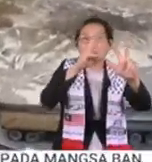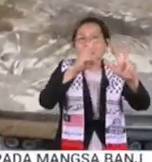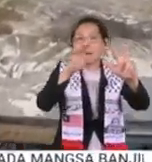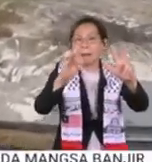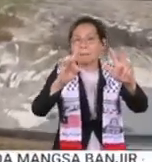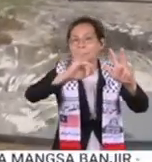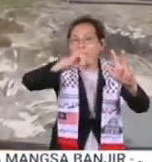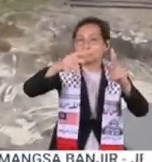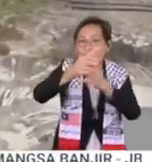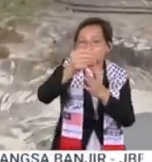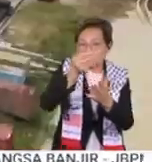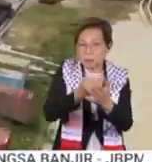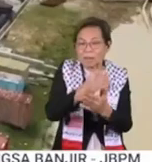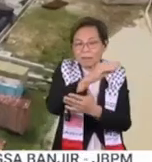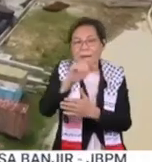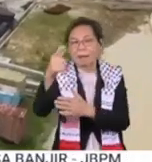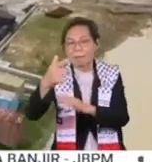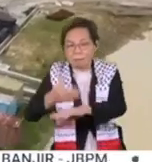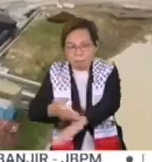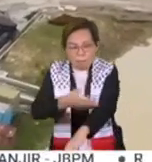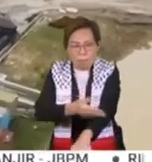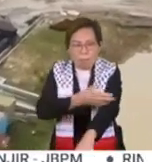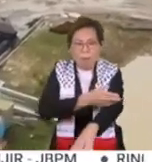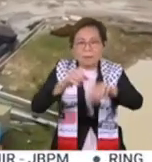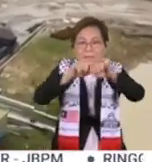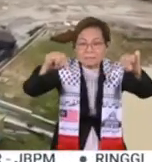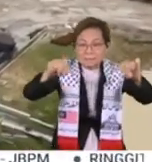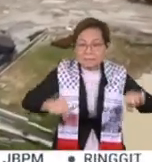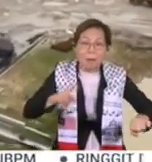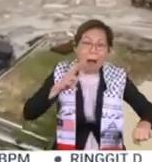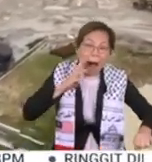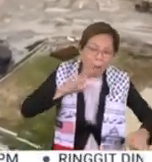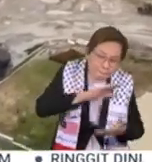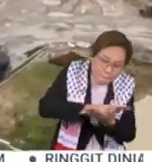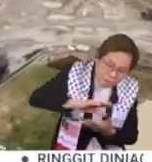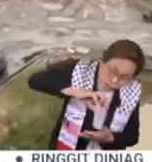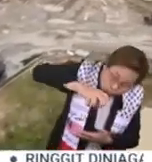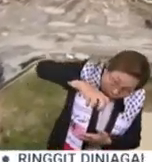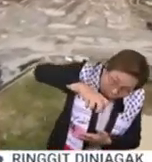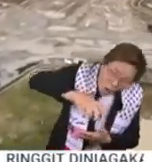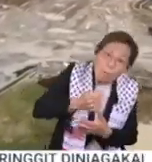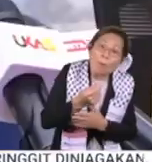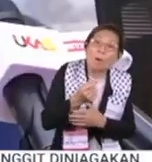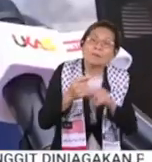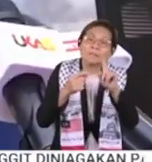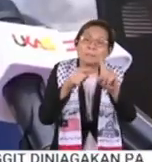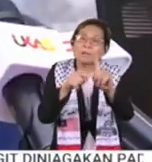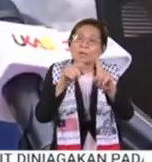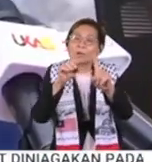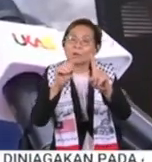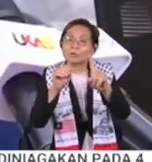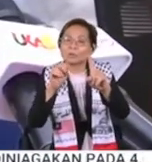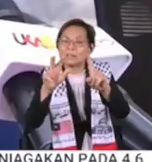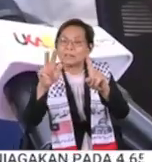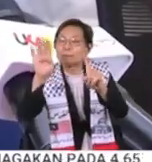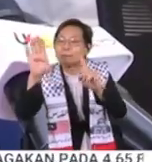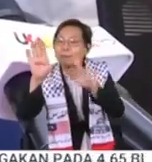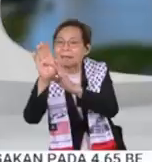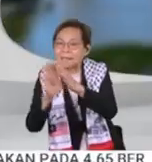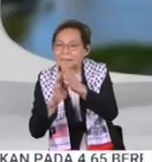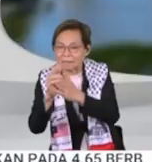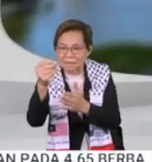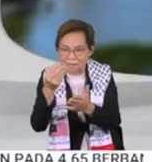368 juta ringgit selain menaik taraf sistem bekalan air bersih menelan kos 1.03 bilion ringgit.